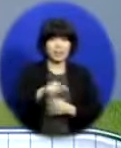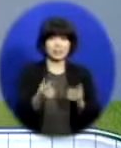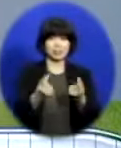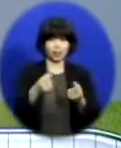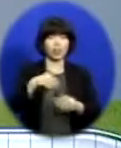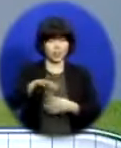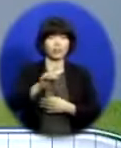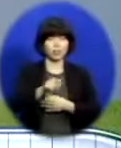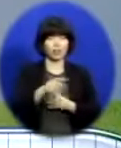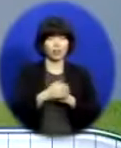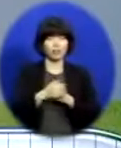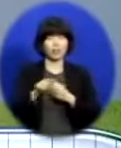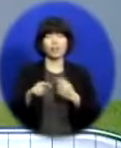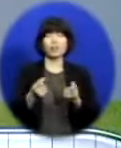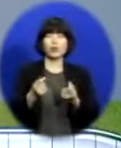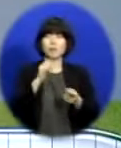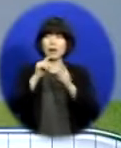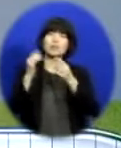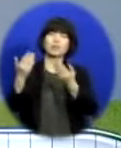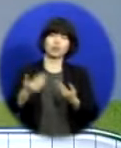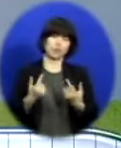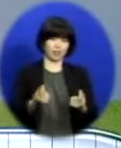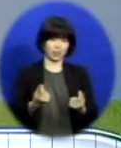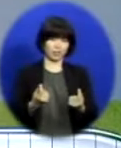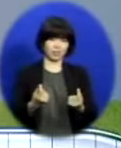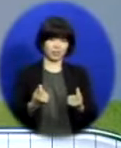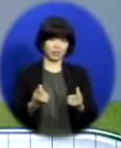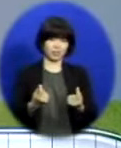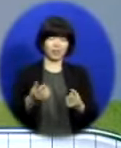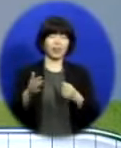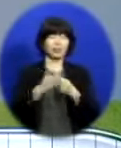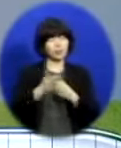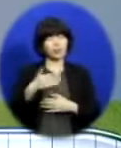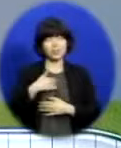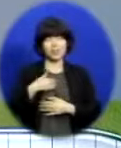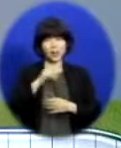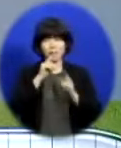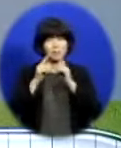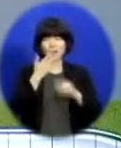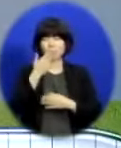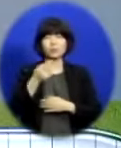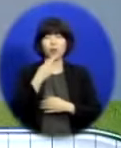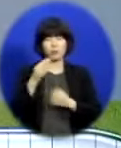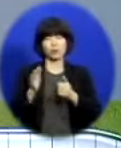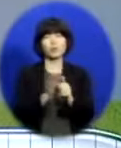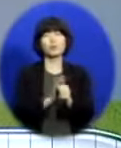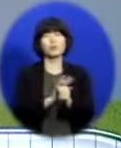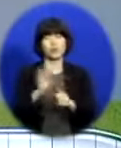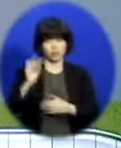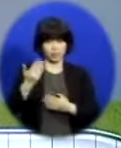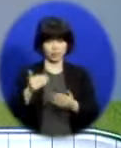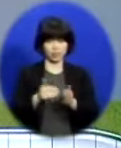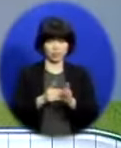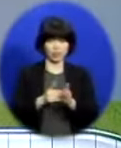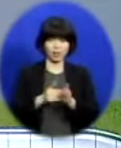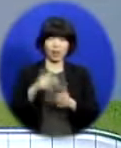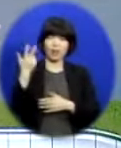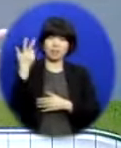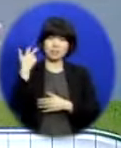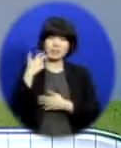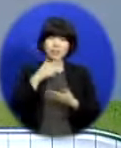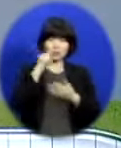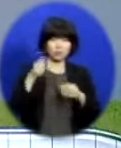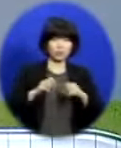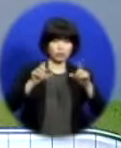거야 이렇게 말씀하시는 것 같았어요 그래서 제게 말할 수 없는 위로가 되었습니다 지난 주일 김혜종